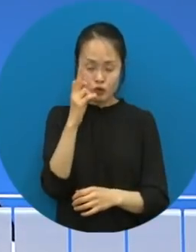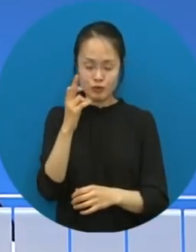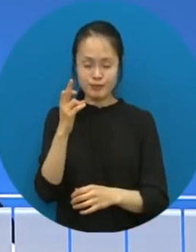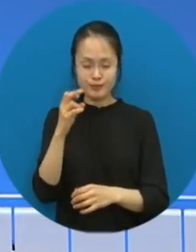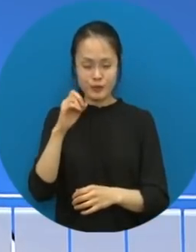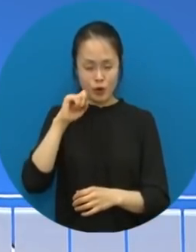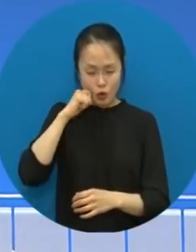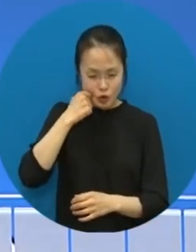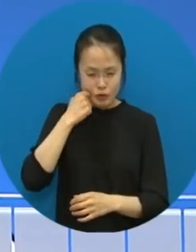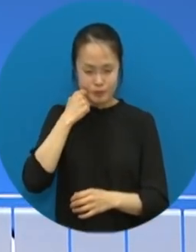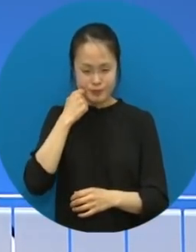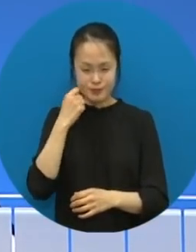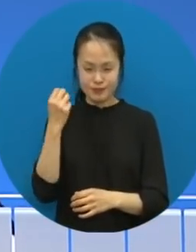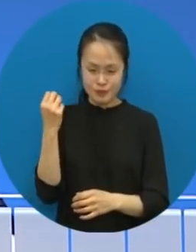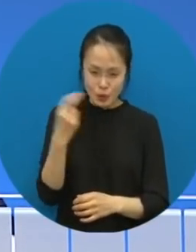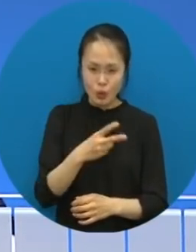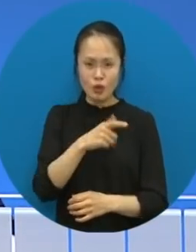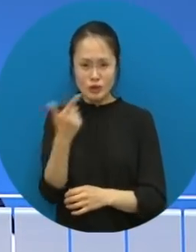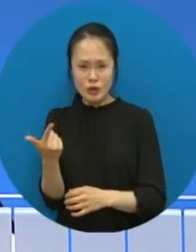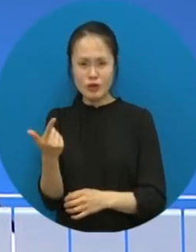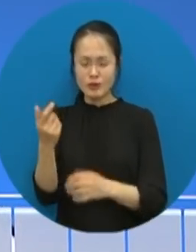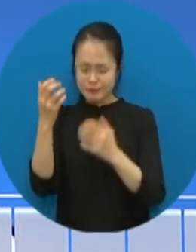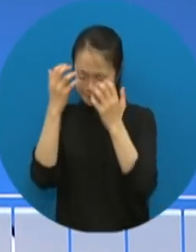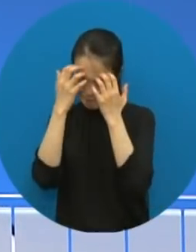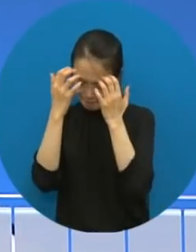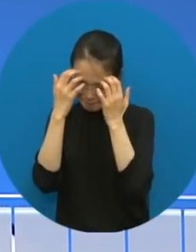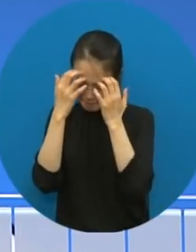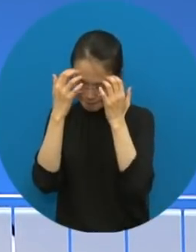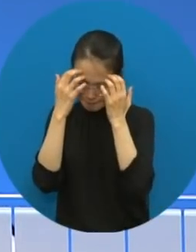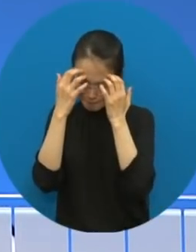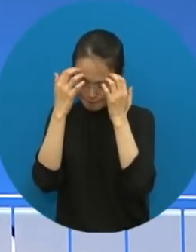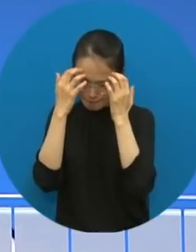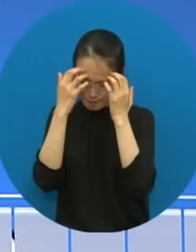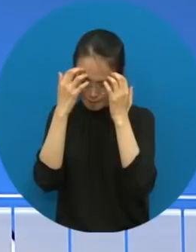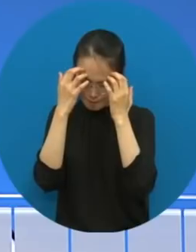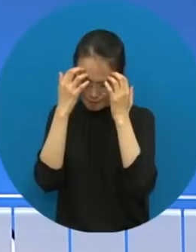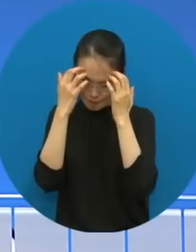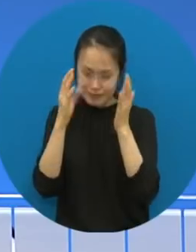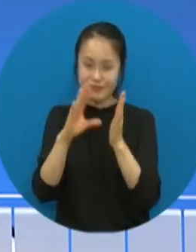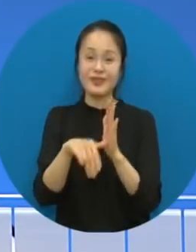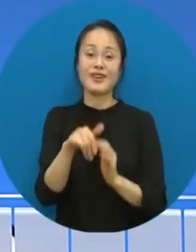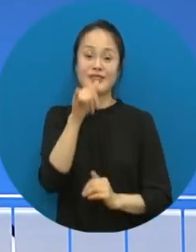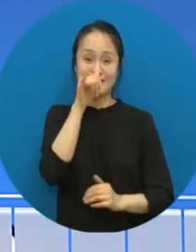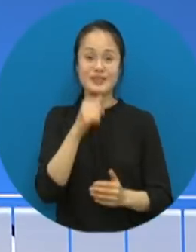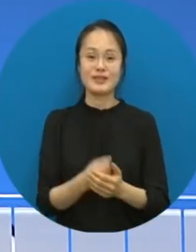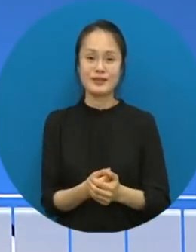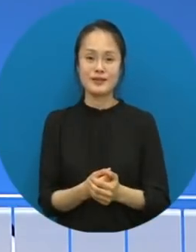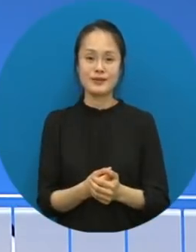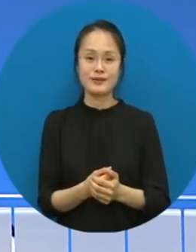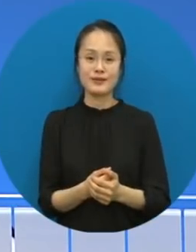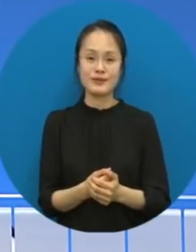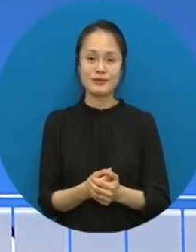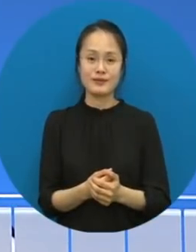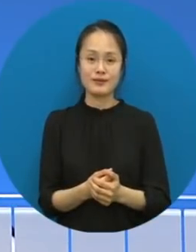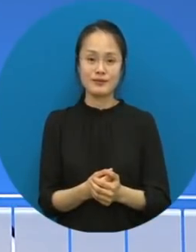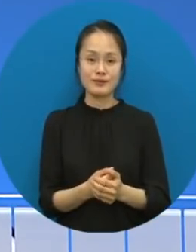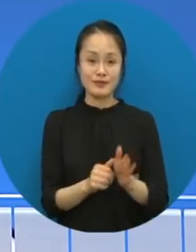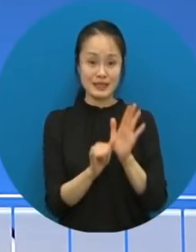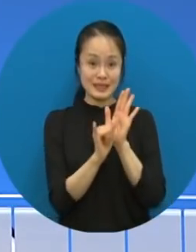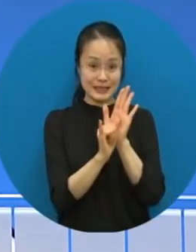하도 목이 말라서 물을 구했는데 고생의 물을 마실 때도 있습니다. 이사야서